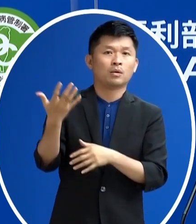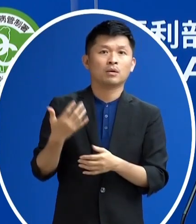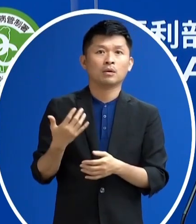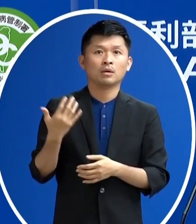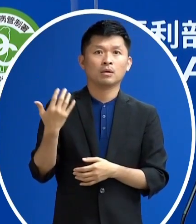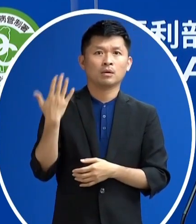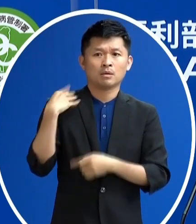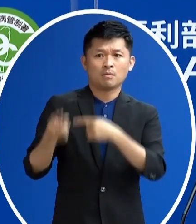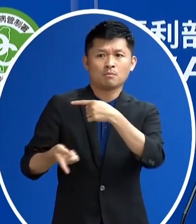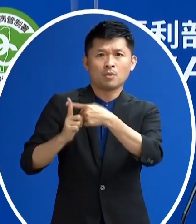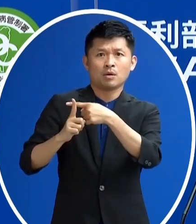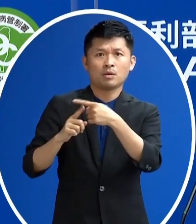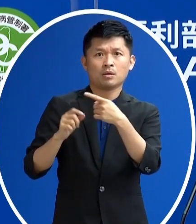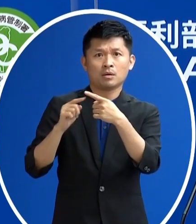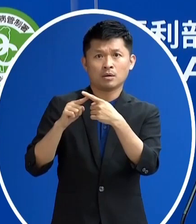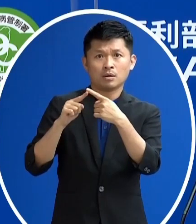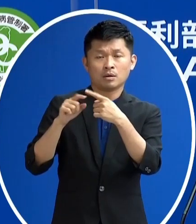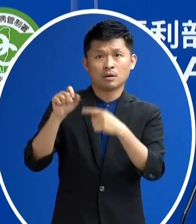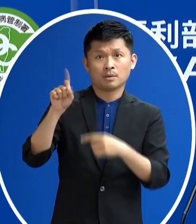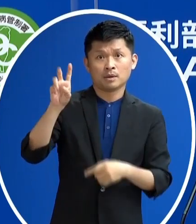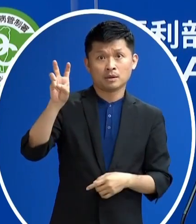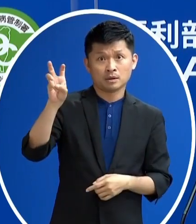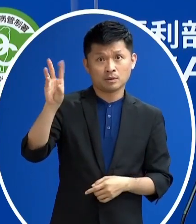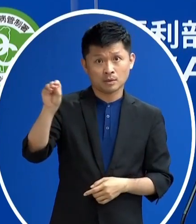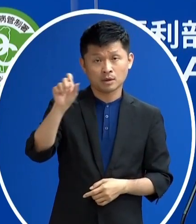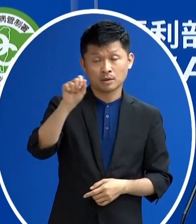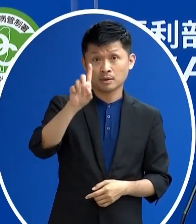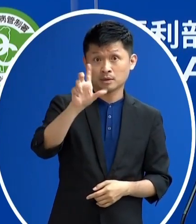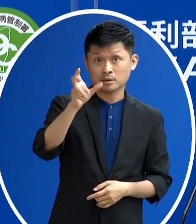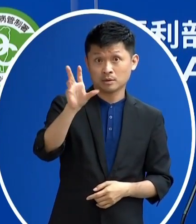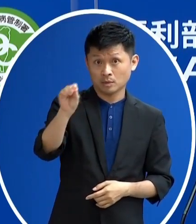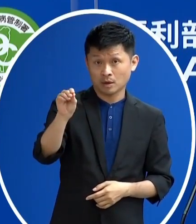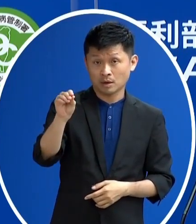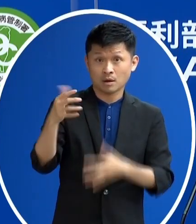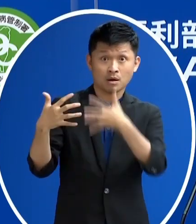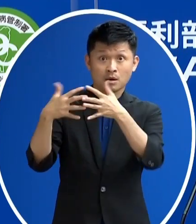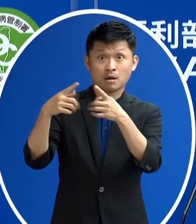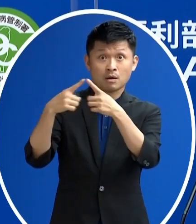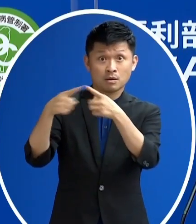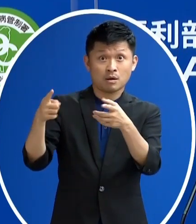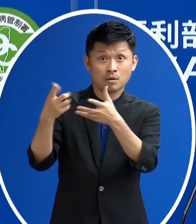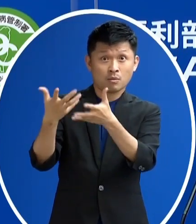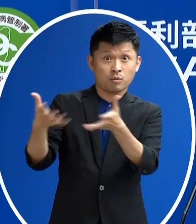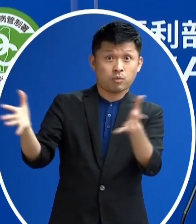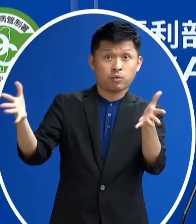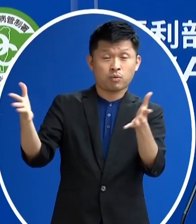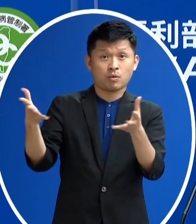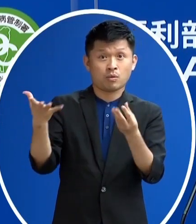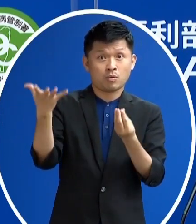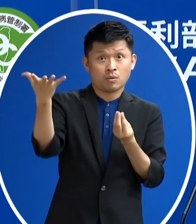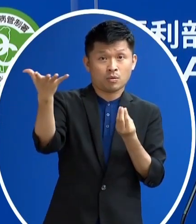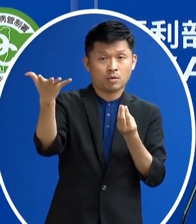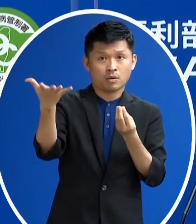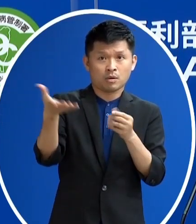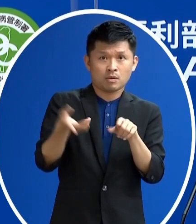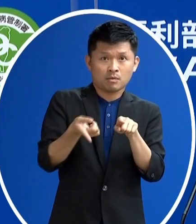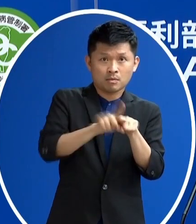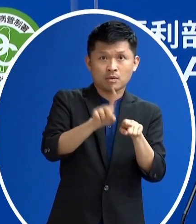概有到最高130到170，那人口是我们的应该是